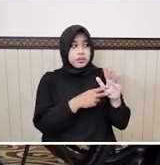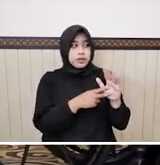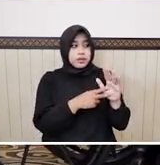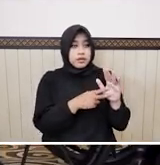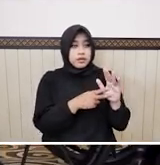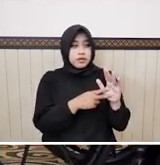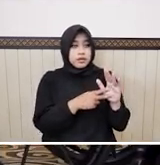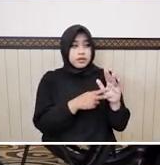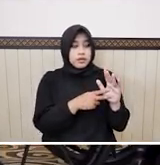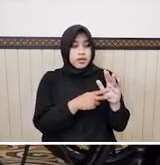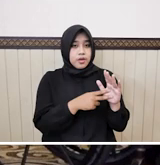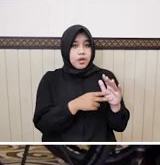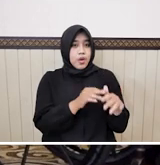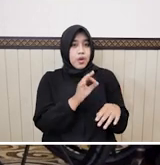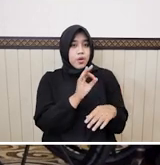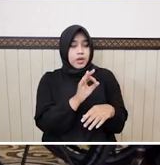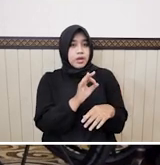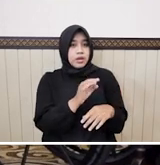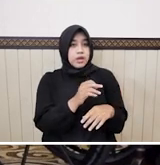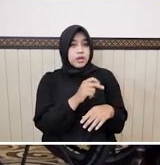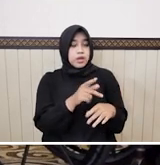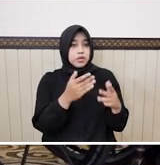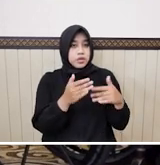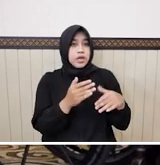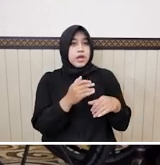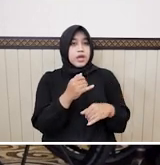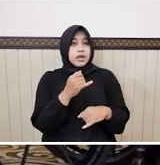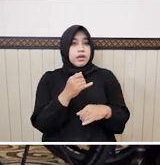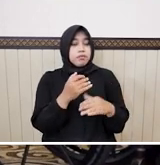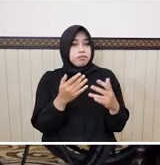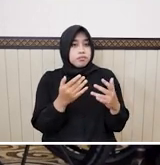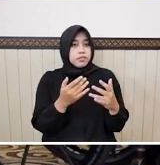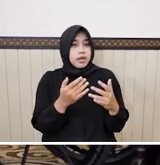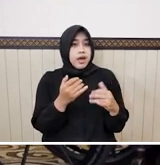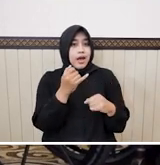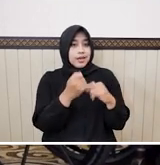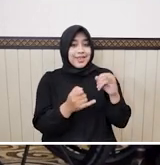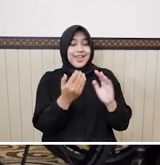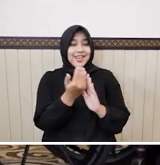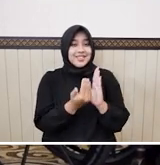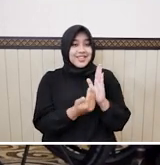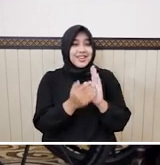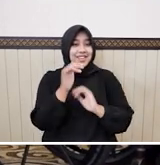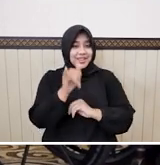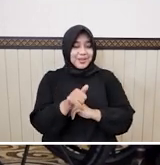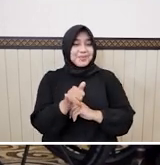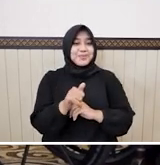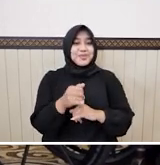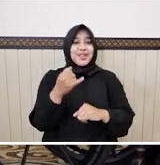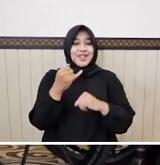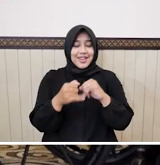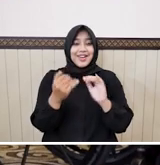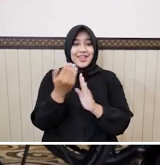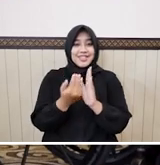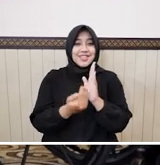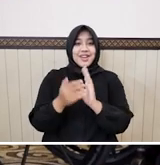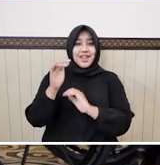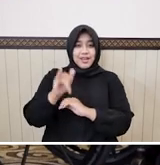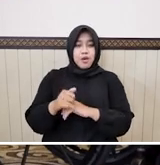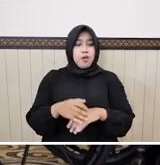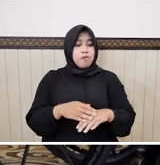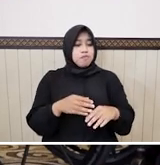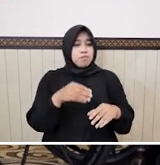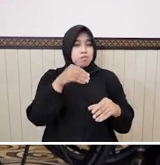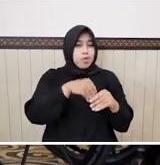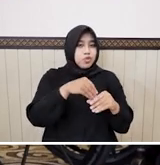meskipun Yap meskipun kita sudah berada di di akhir acara penghujung acara kita ujung acara sudah